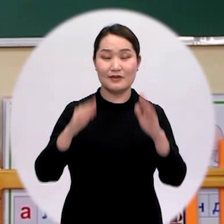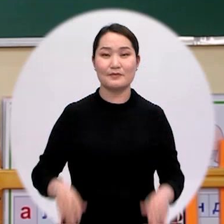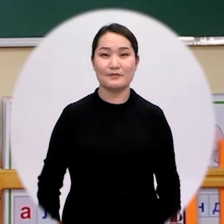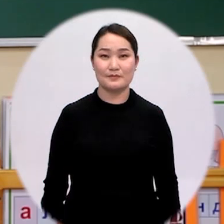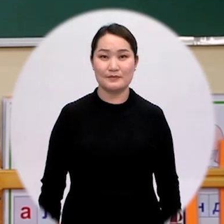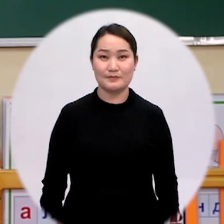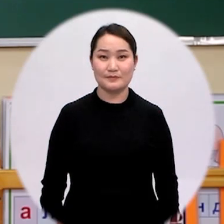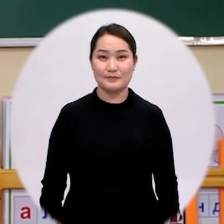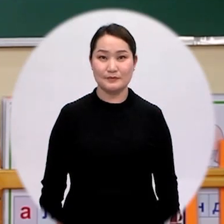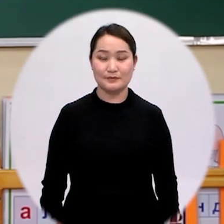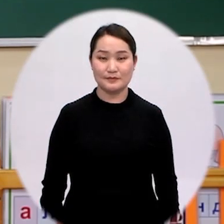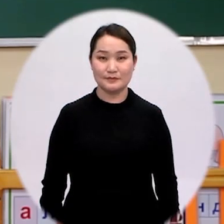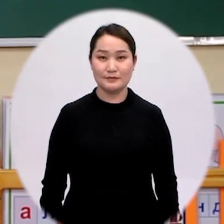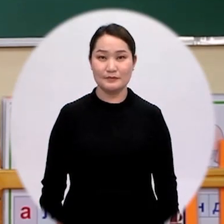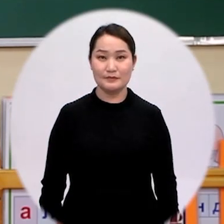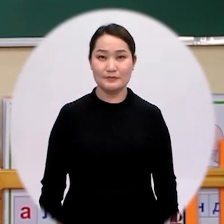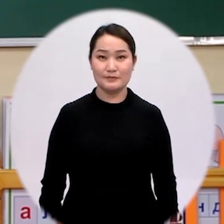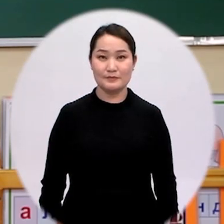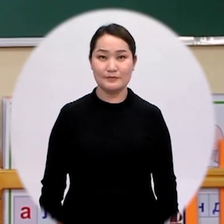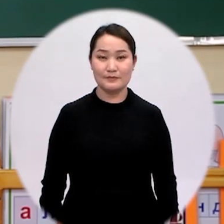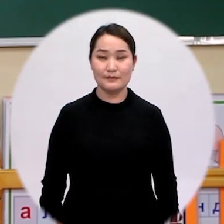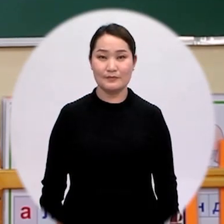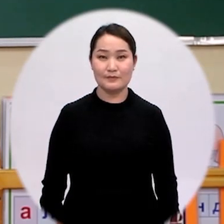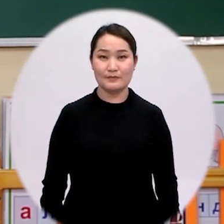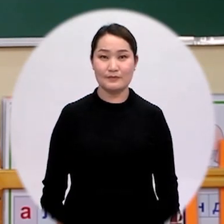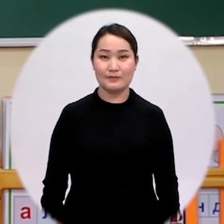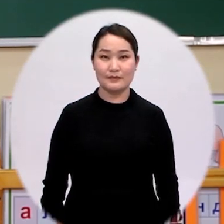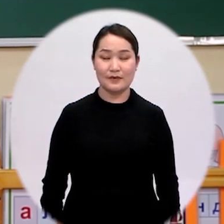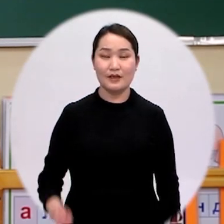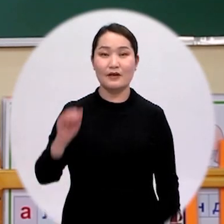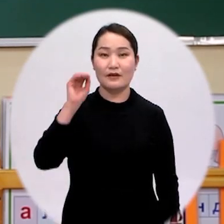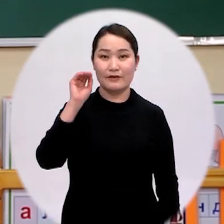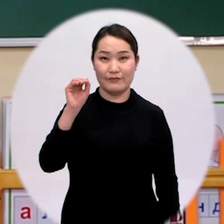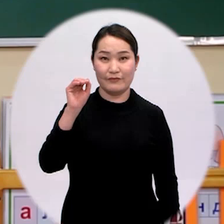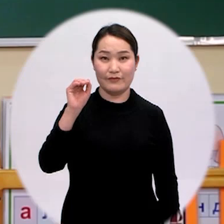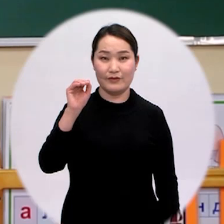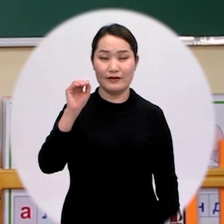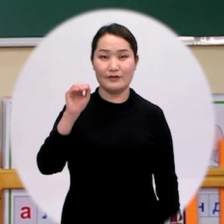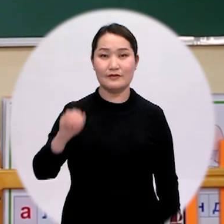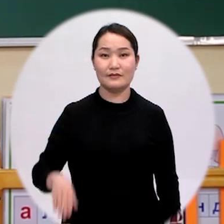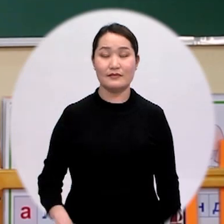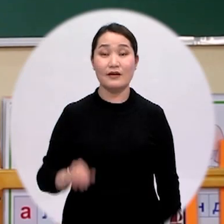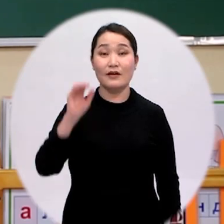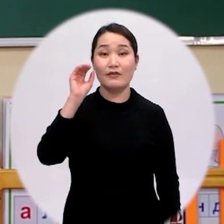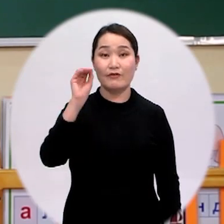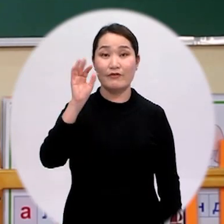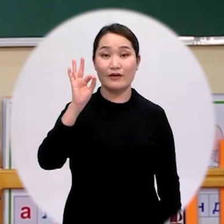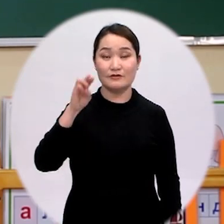үл ялэг шүргэж хэлэгдэж байгаа. Дахин хэлье хүүхдүүдээ. F.